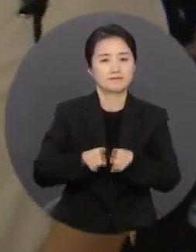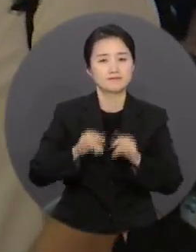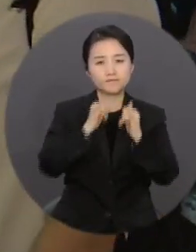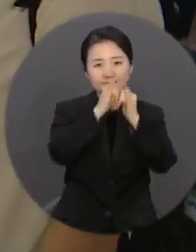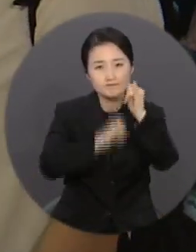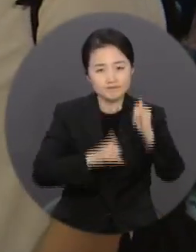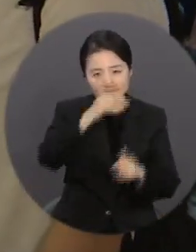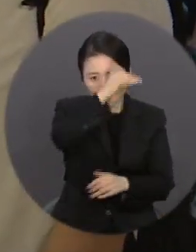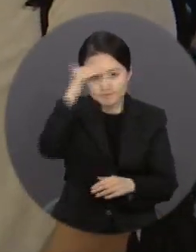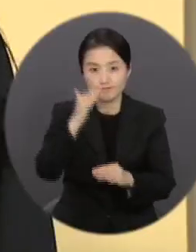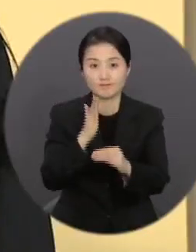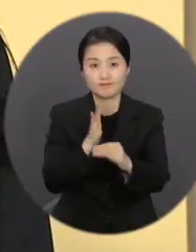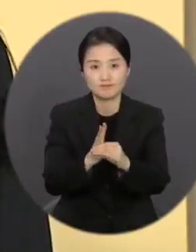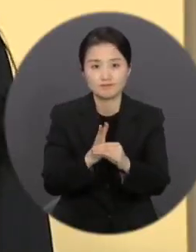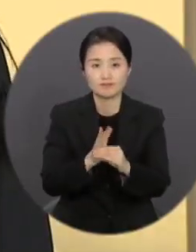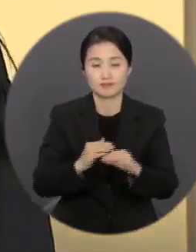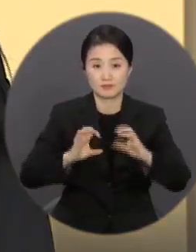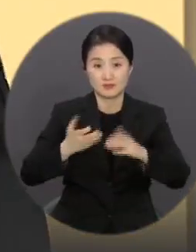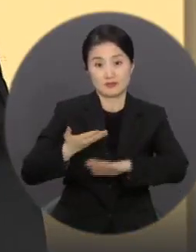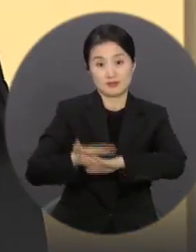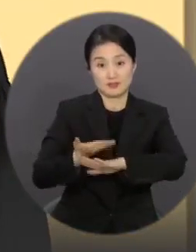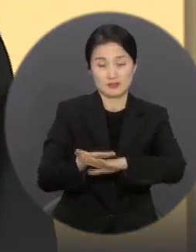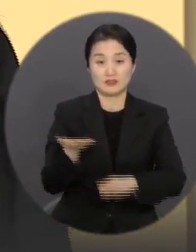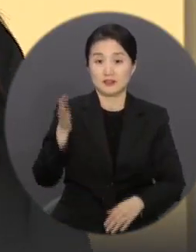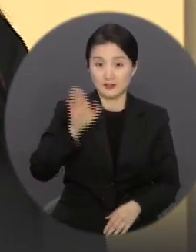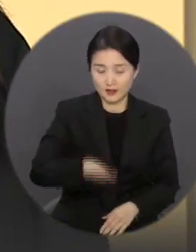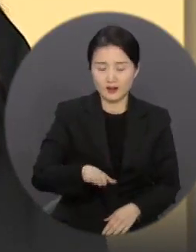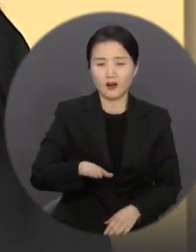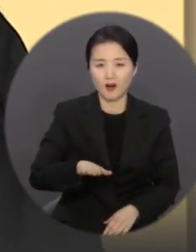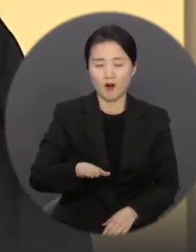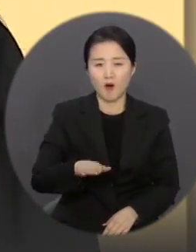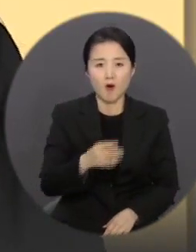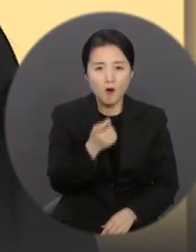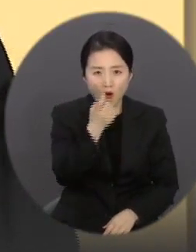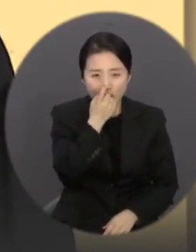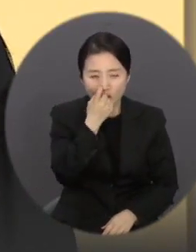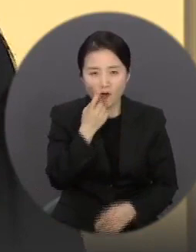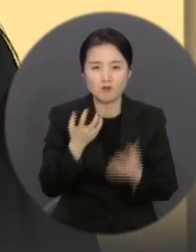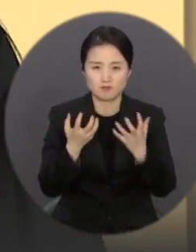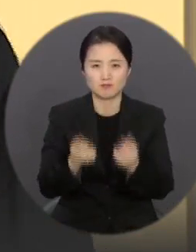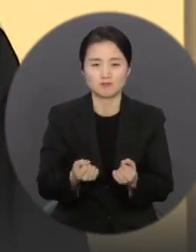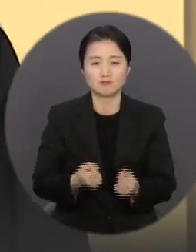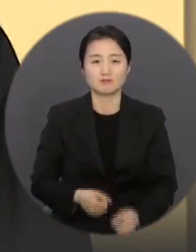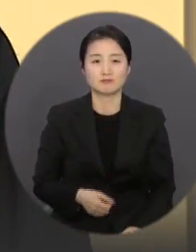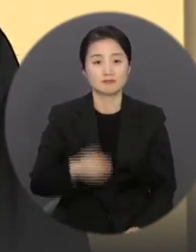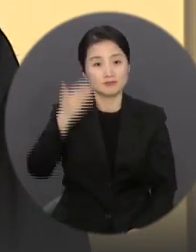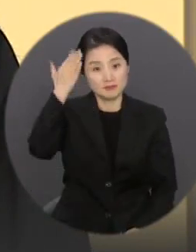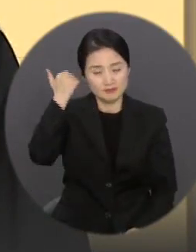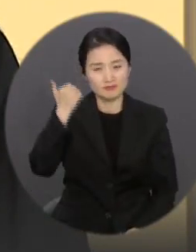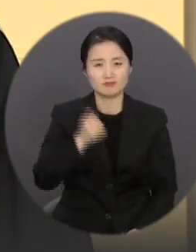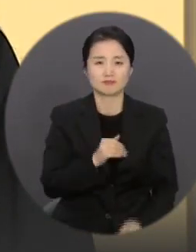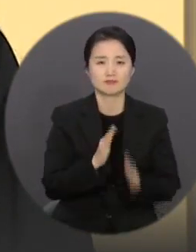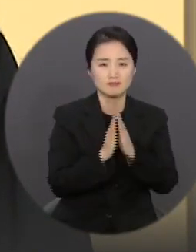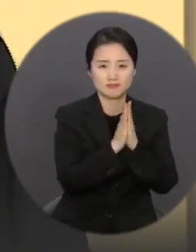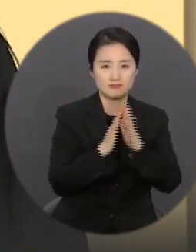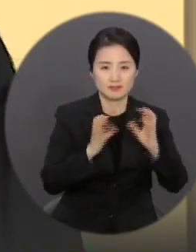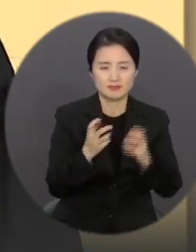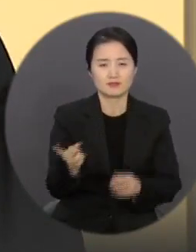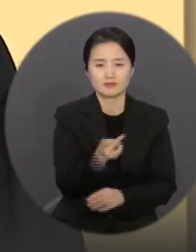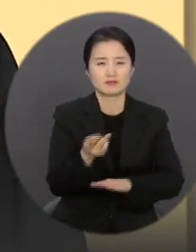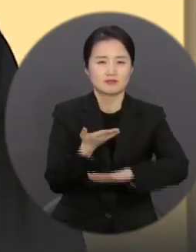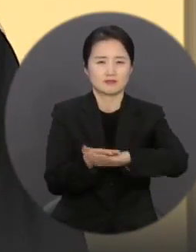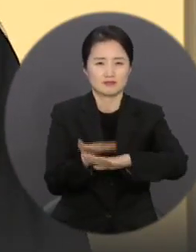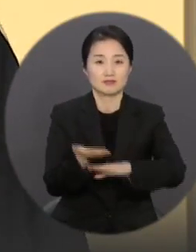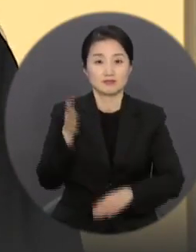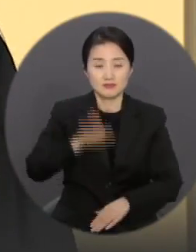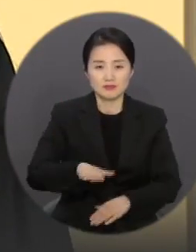닮은 점이 많습니다. 한국이랑 우리나라랑 그 나라가 다르지만 똑같은 일이 겪었기